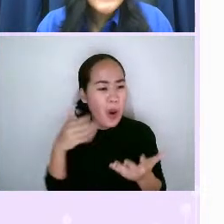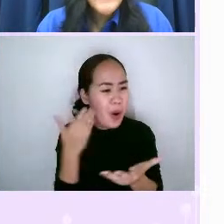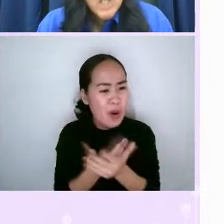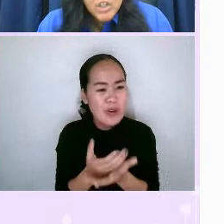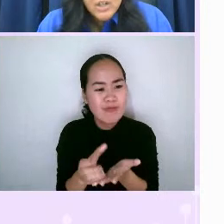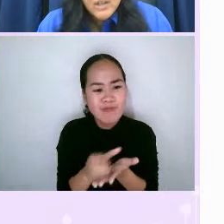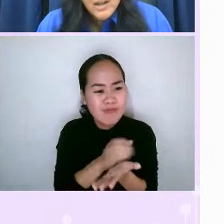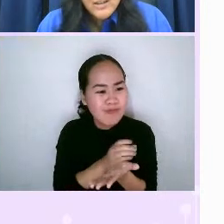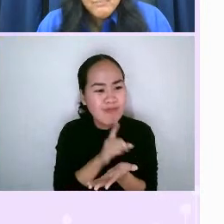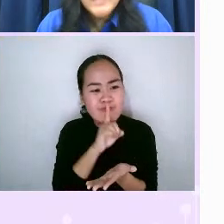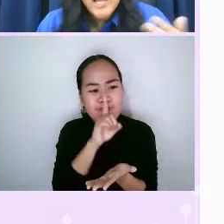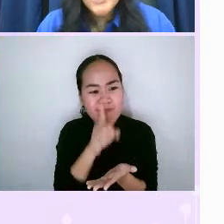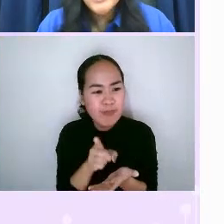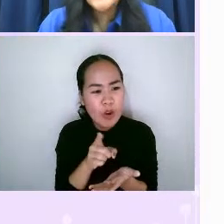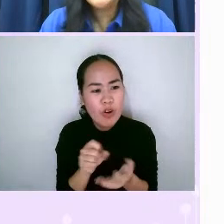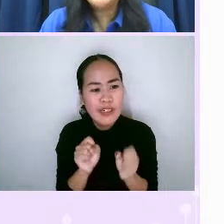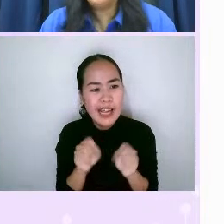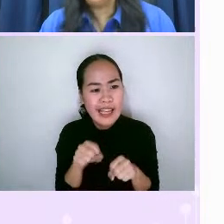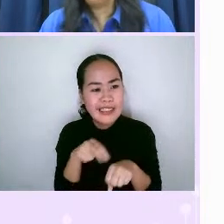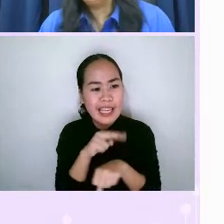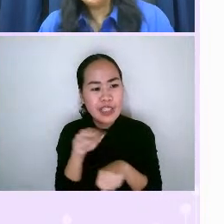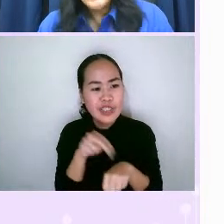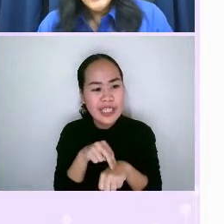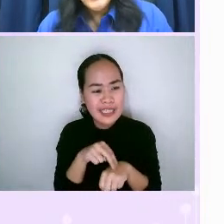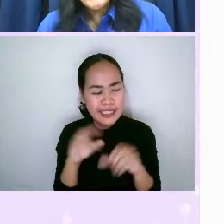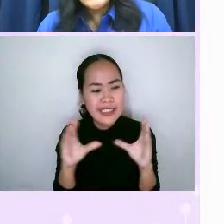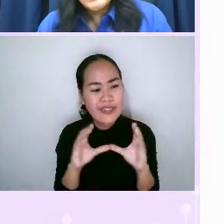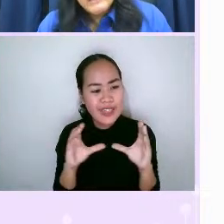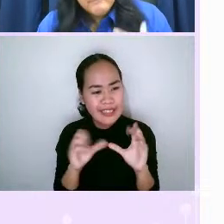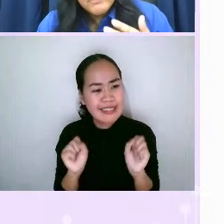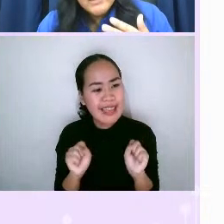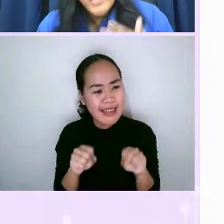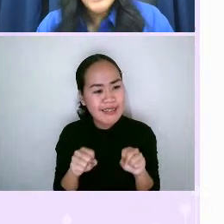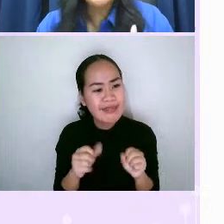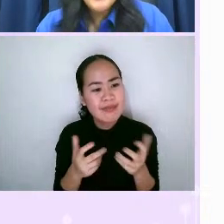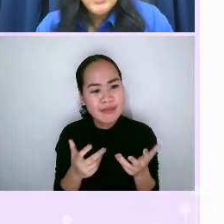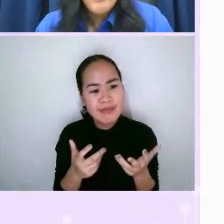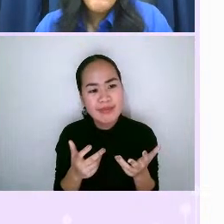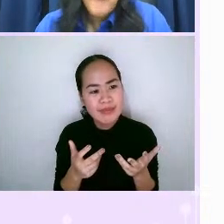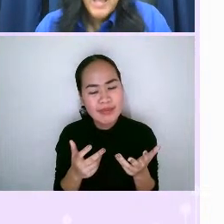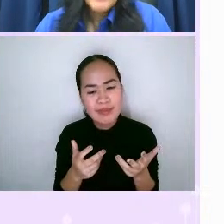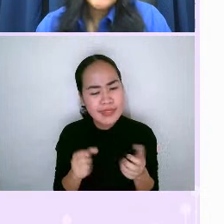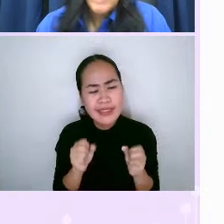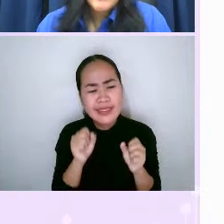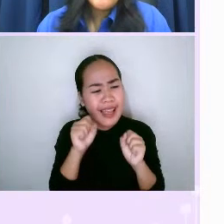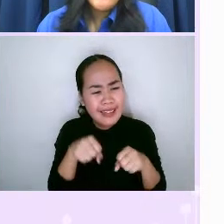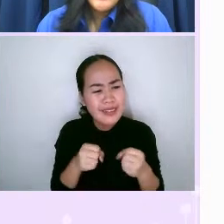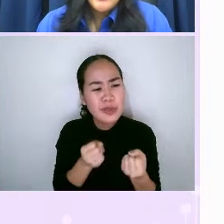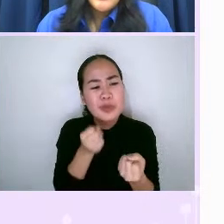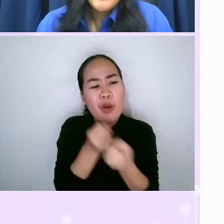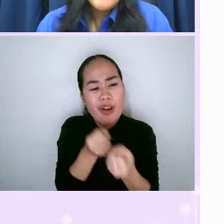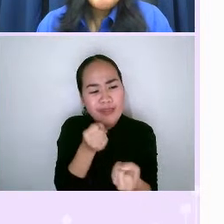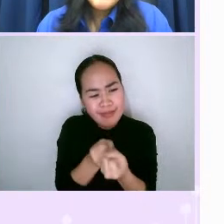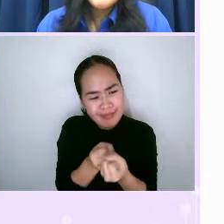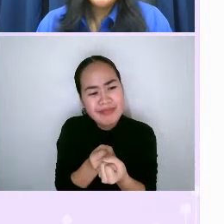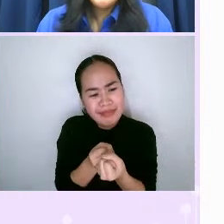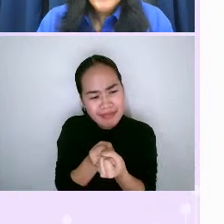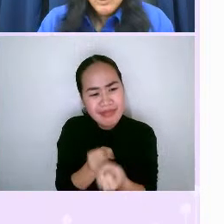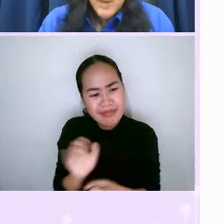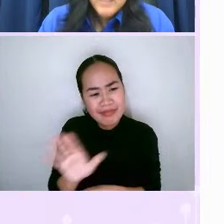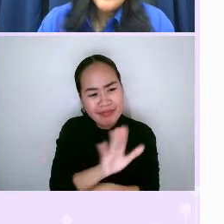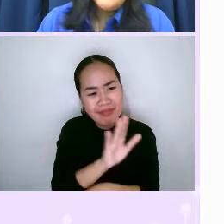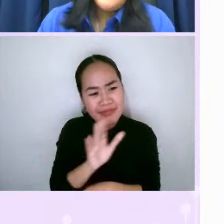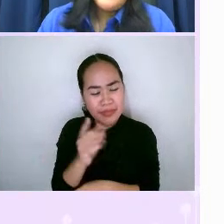na minational certificate ay nakakatulong kung paano tayo